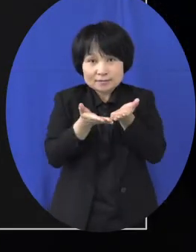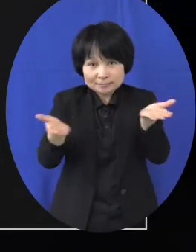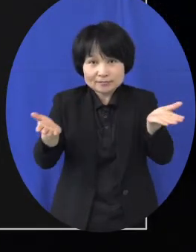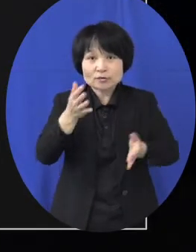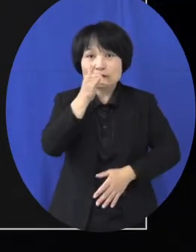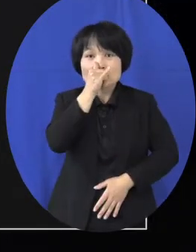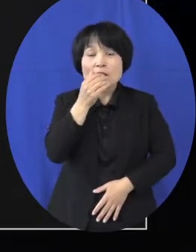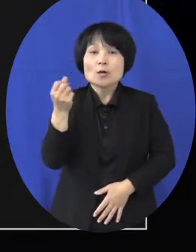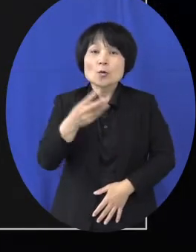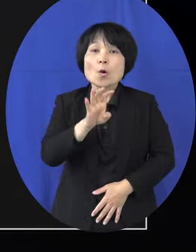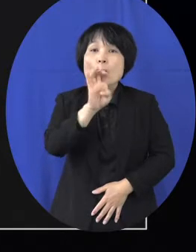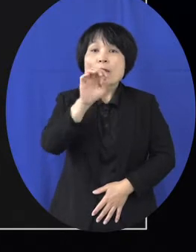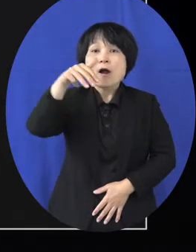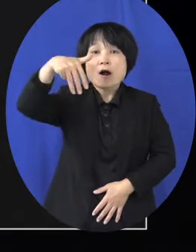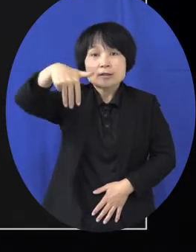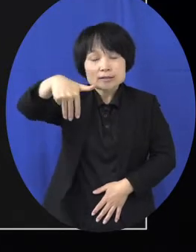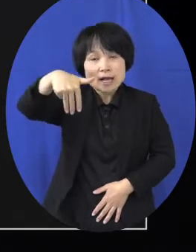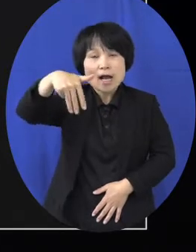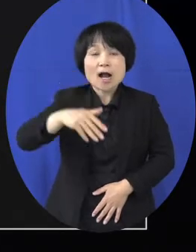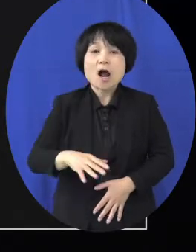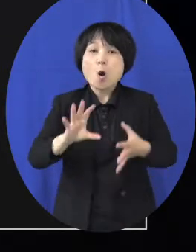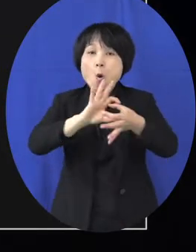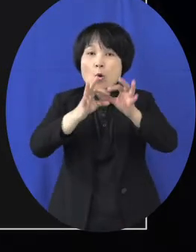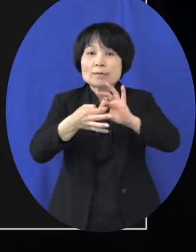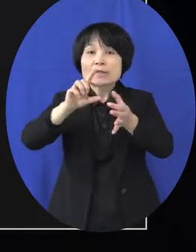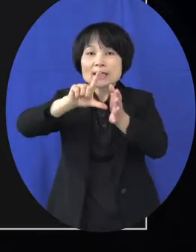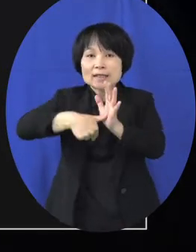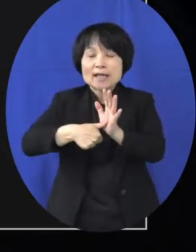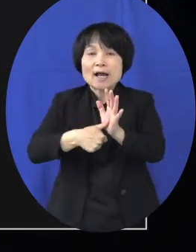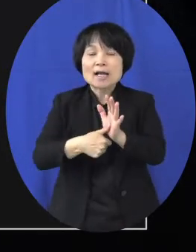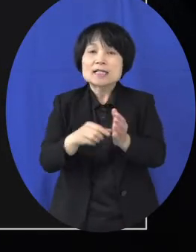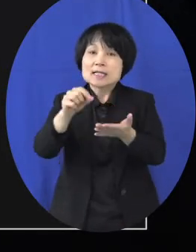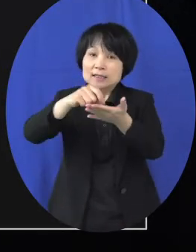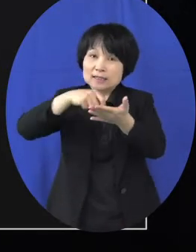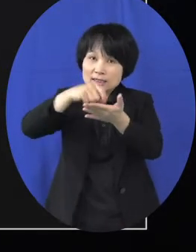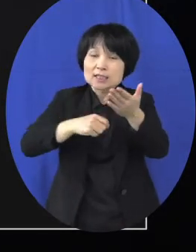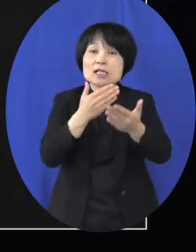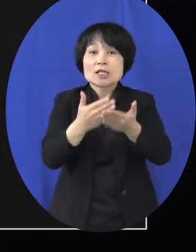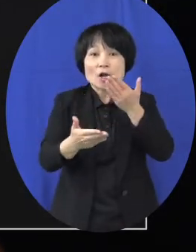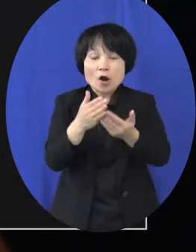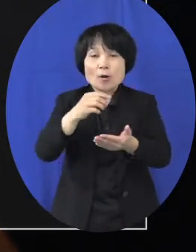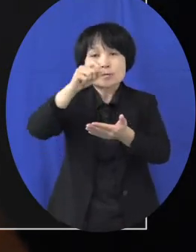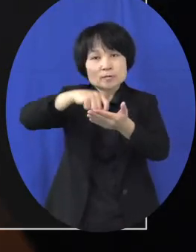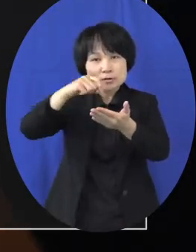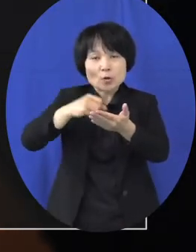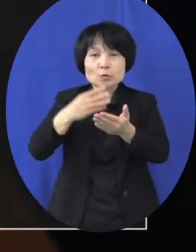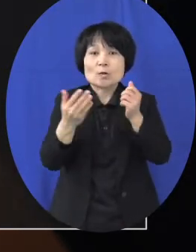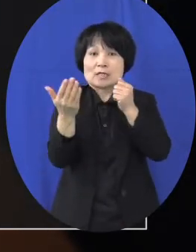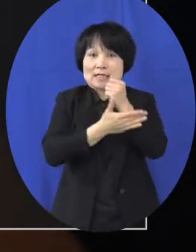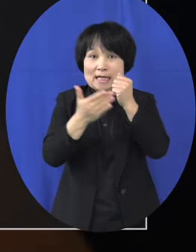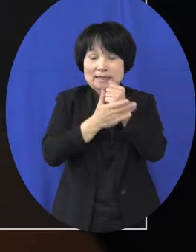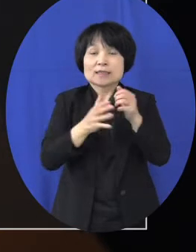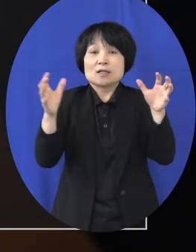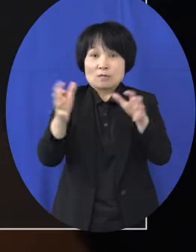평창 동계올림픽 수기와 사진 공모전이 개최됩니다. 관심 있는 분들의 많은 참여 바랍니다.